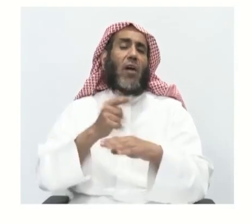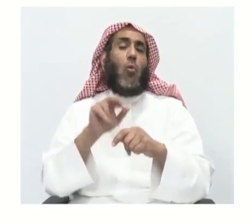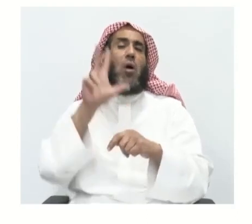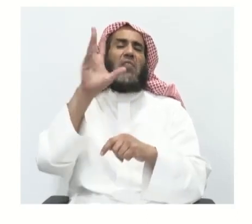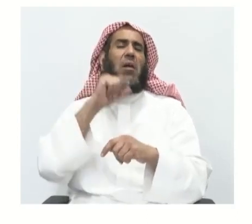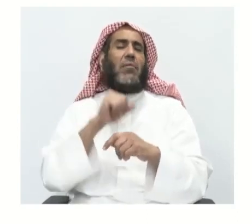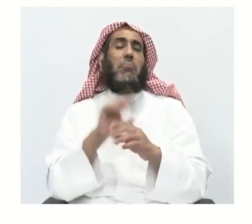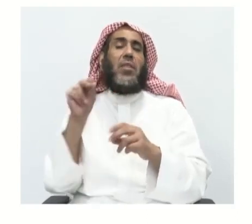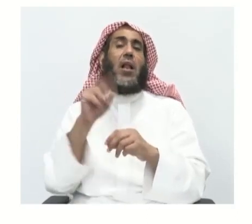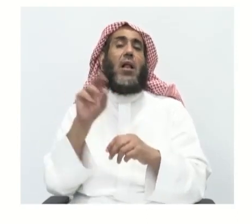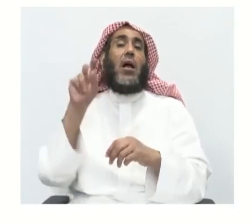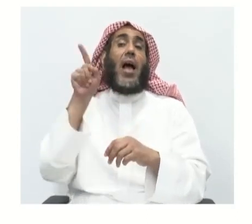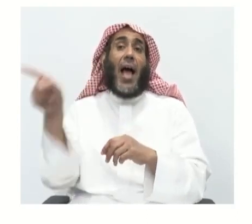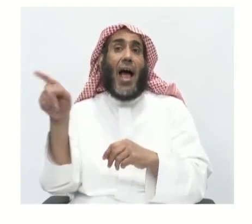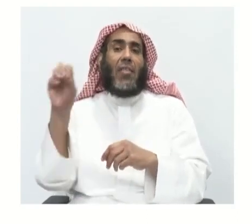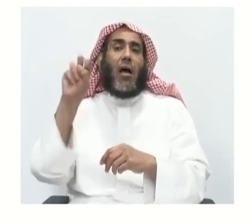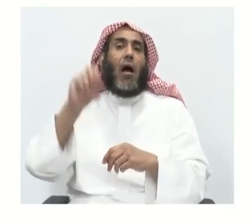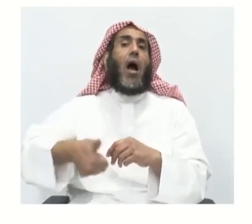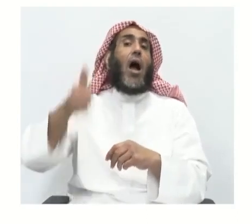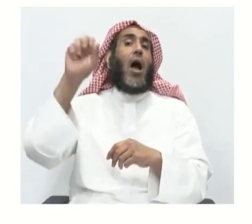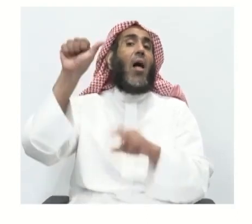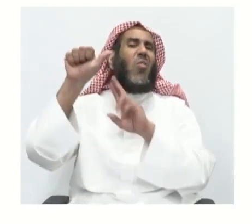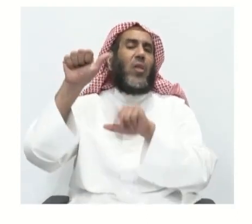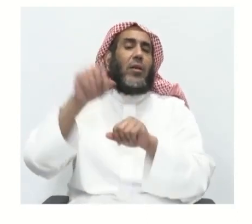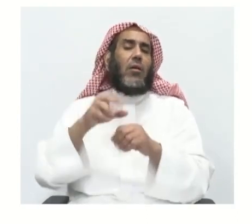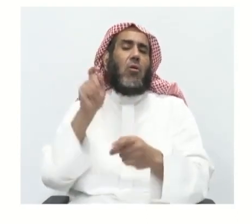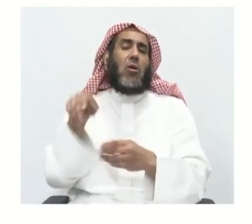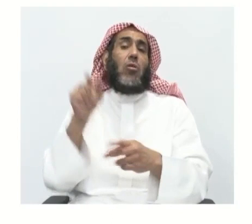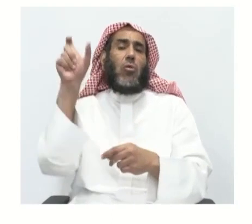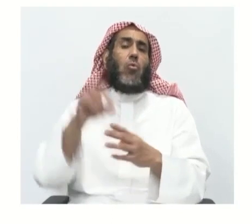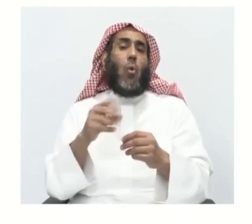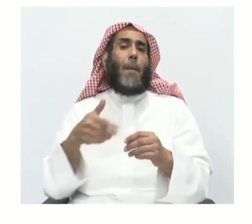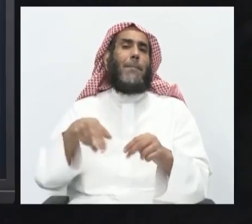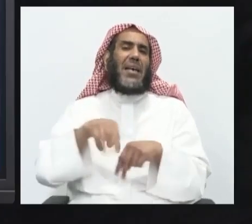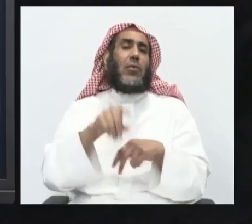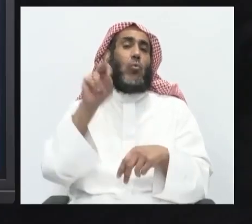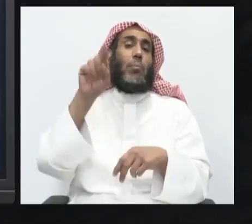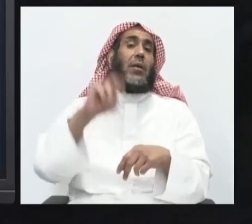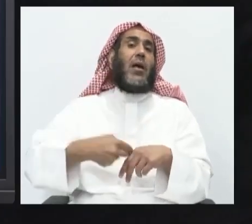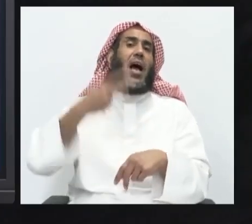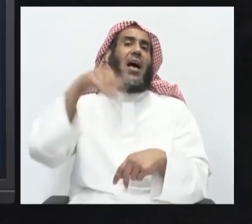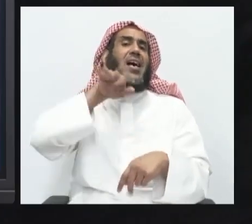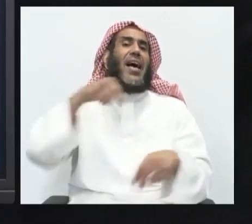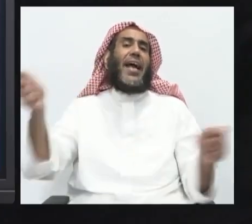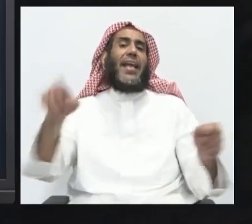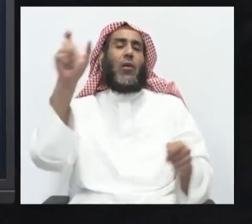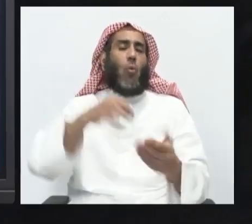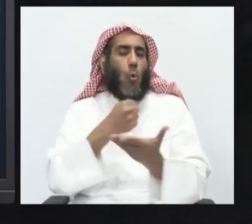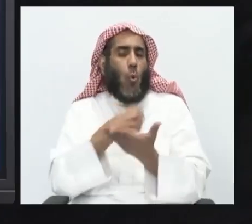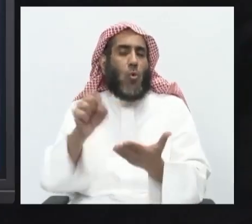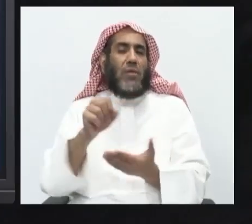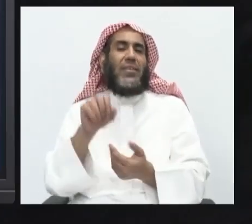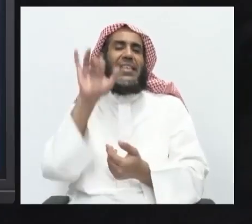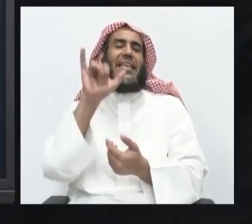بال مثل هذا قاض ومررت براع اصلها قاضي وراعي فحذفت الياء